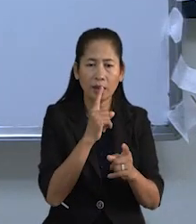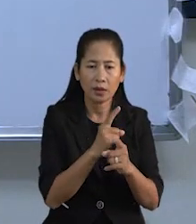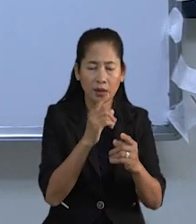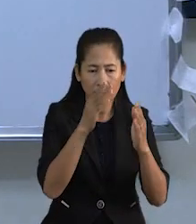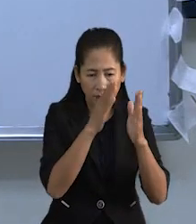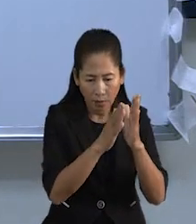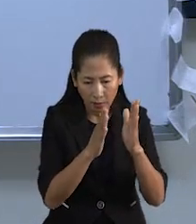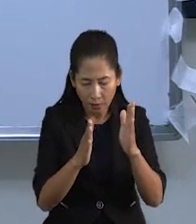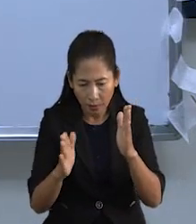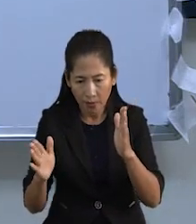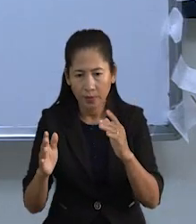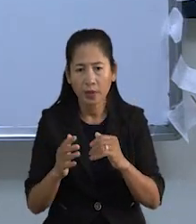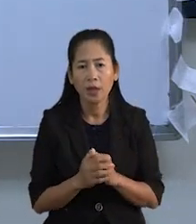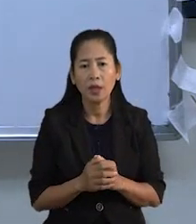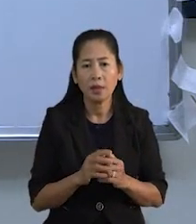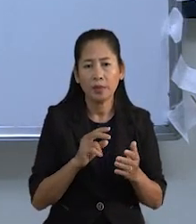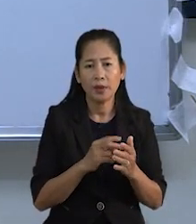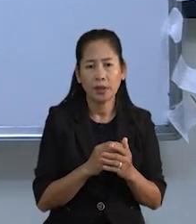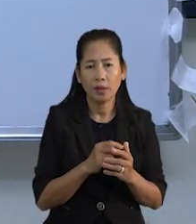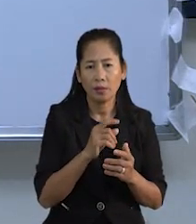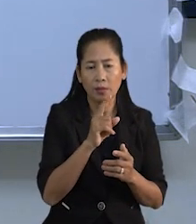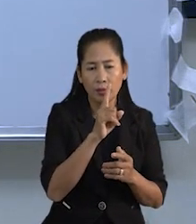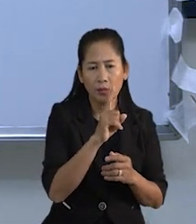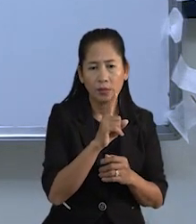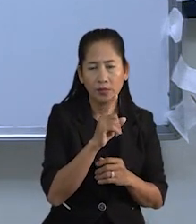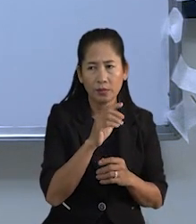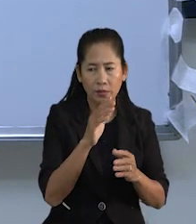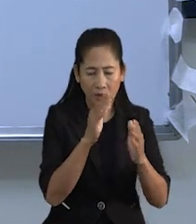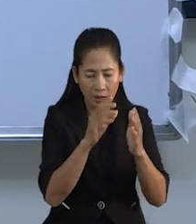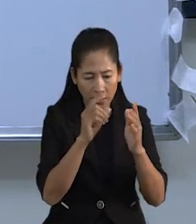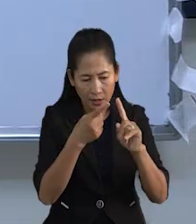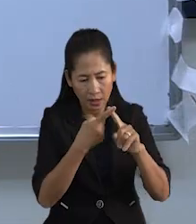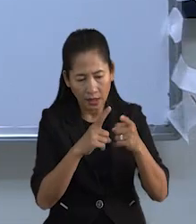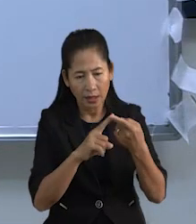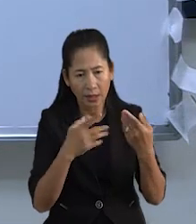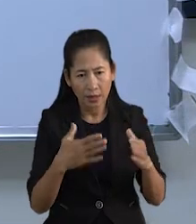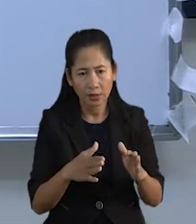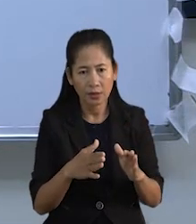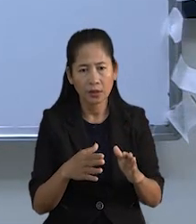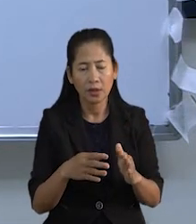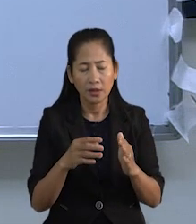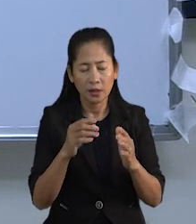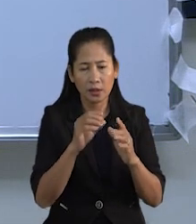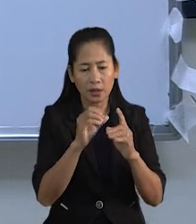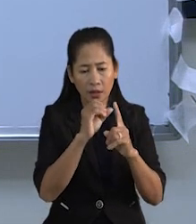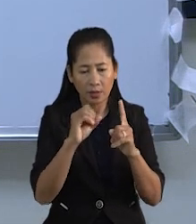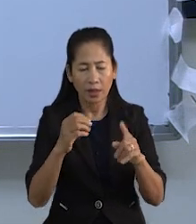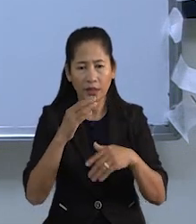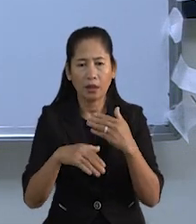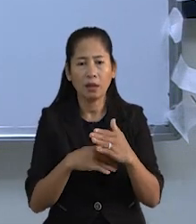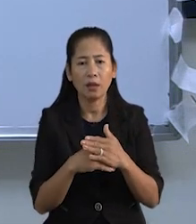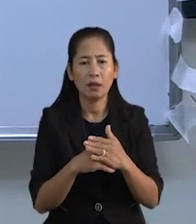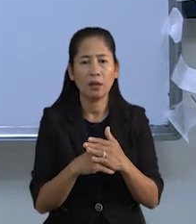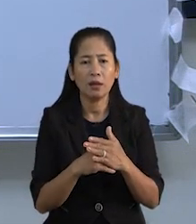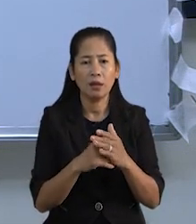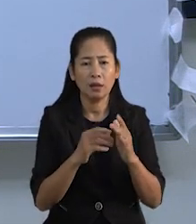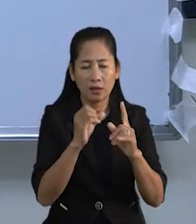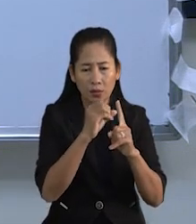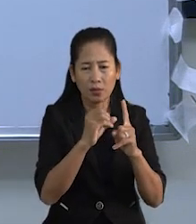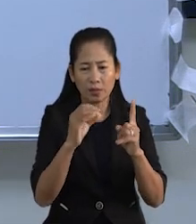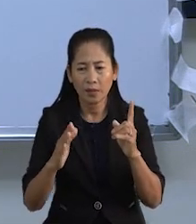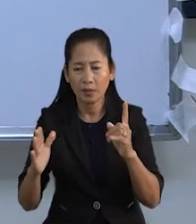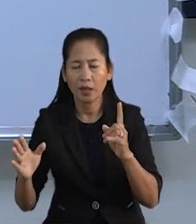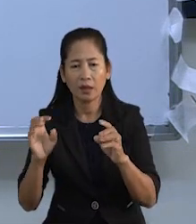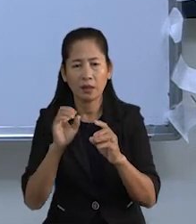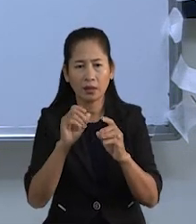មលំដាប់លំដោយបានន័យថានេះដែលយើងបានរៀបបង់លេខអបាញ់មិញនេះណាដោយសារលបះទាំងអស់នេះវាមិននៅតាមលំ